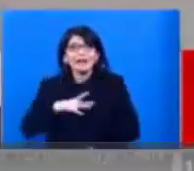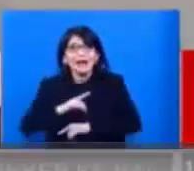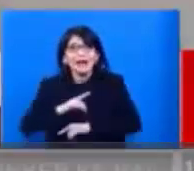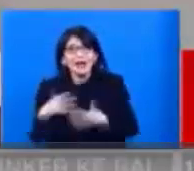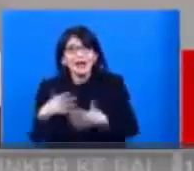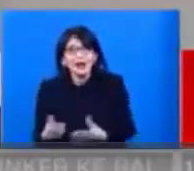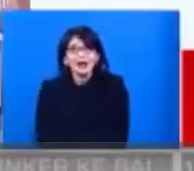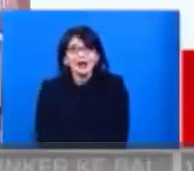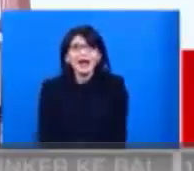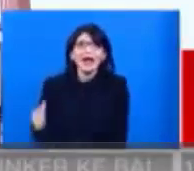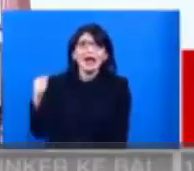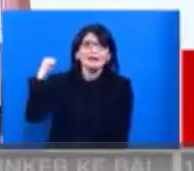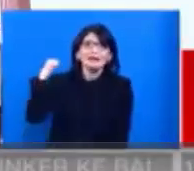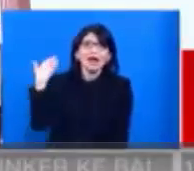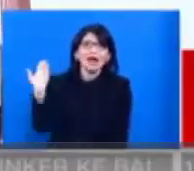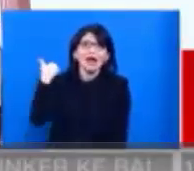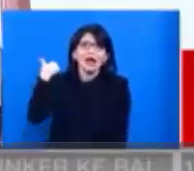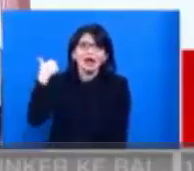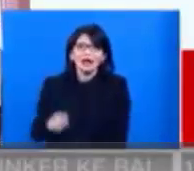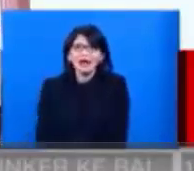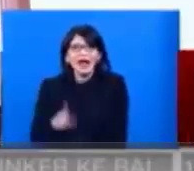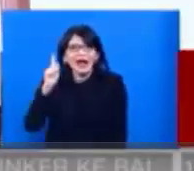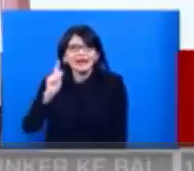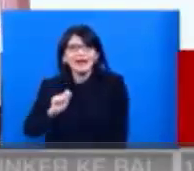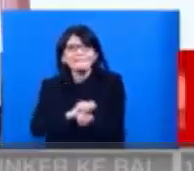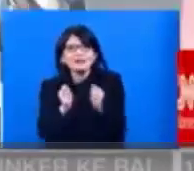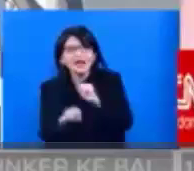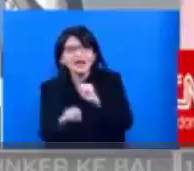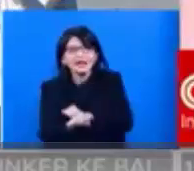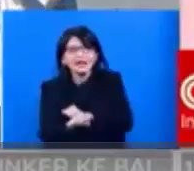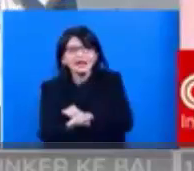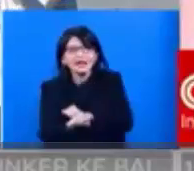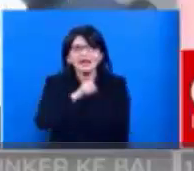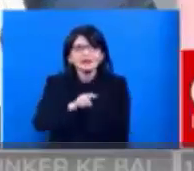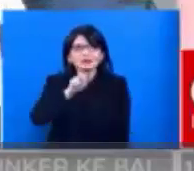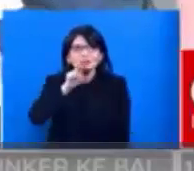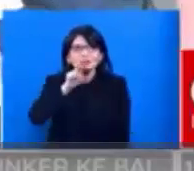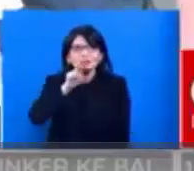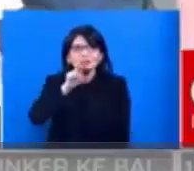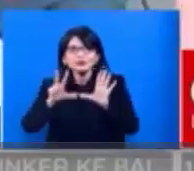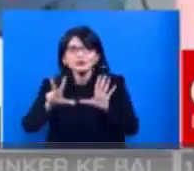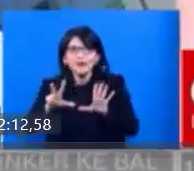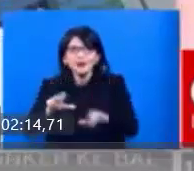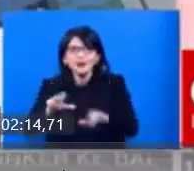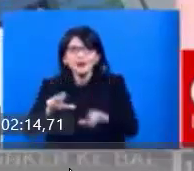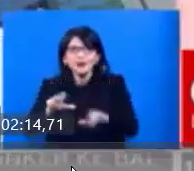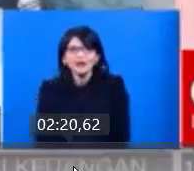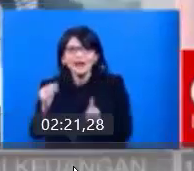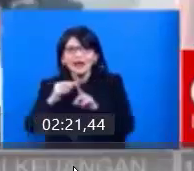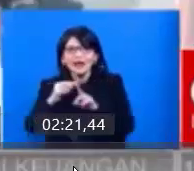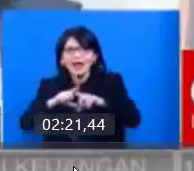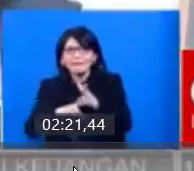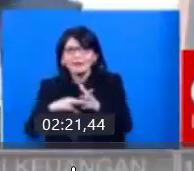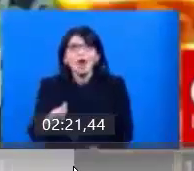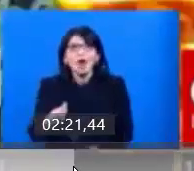Yang ada di belakang atau atas saya ini sedang ada pergantian 128 set panel penerangan